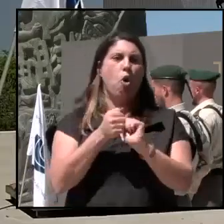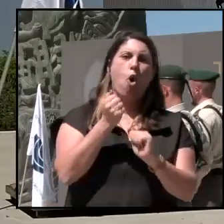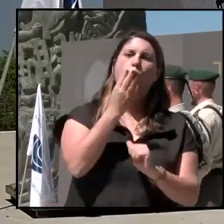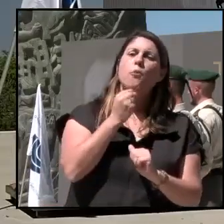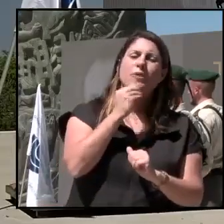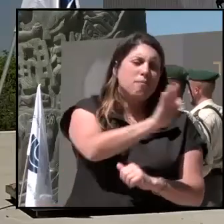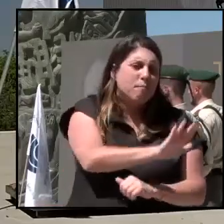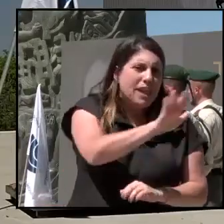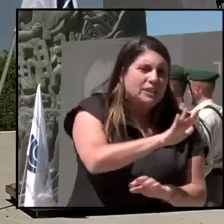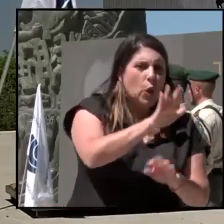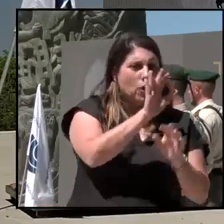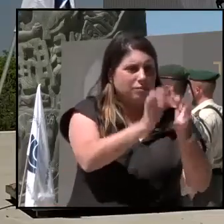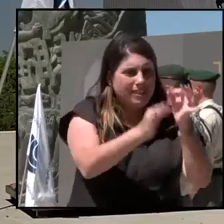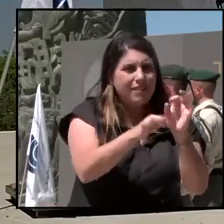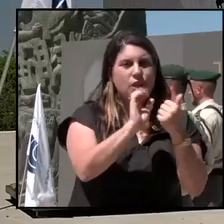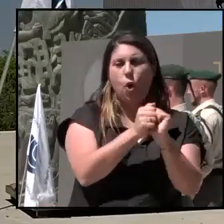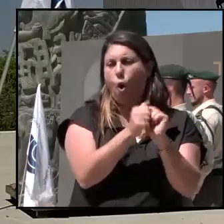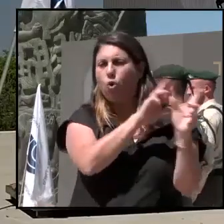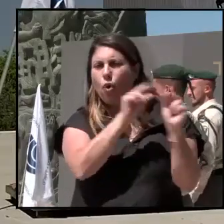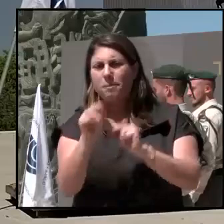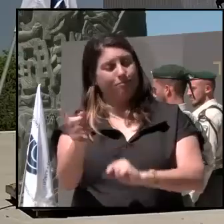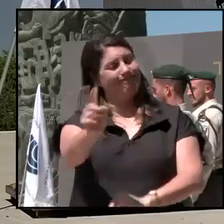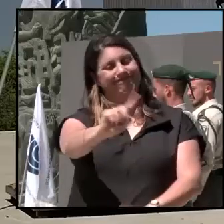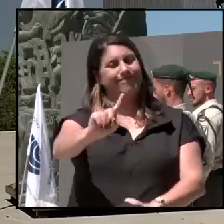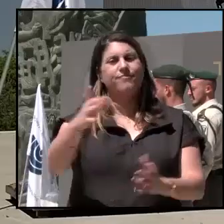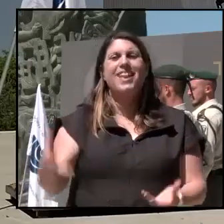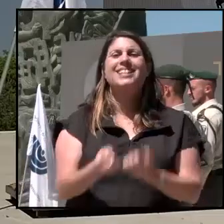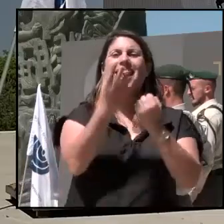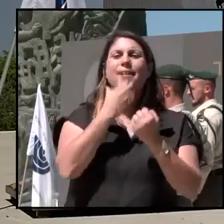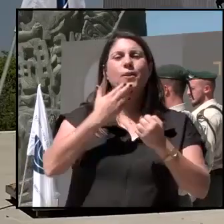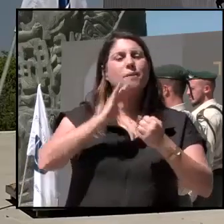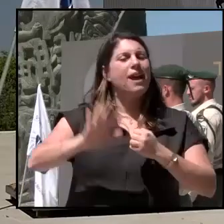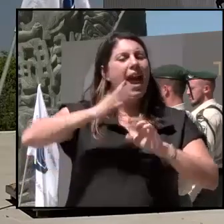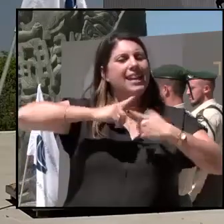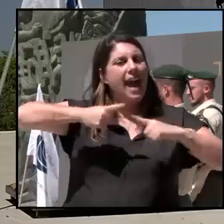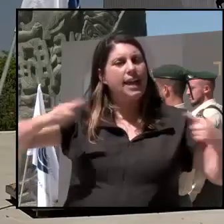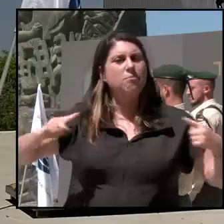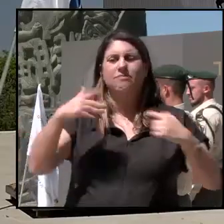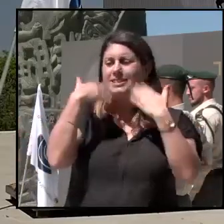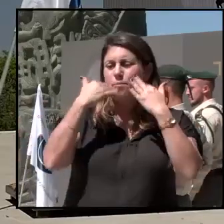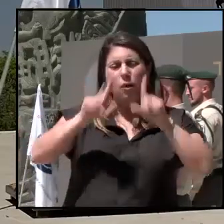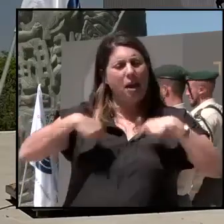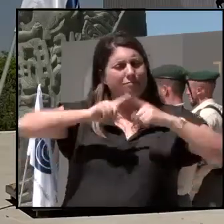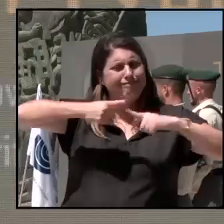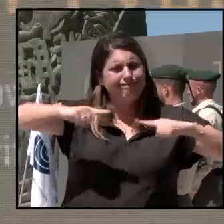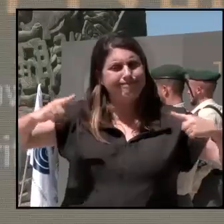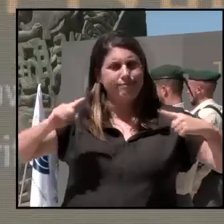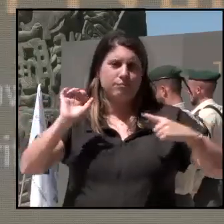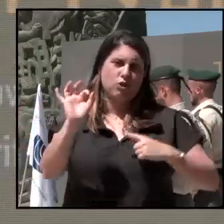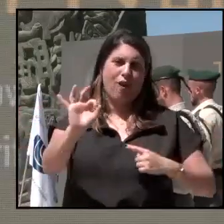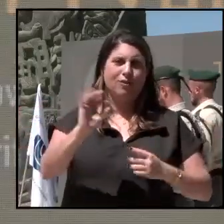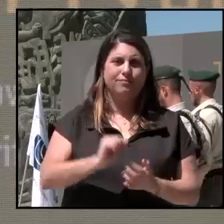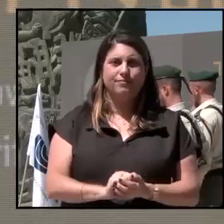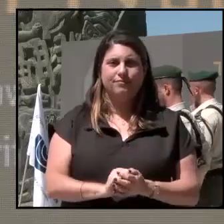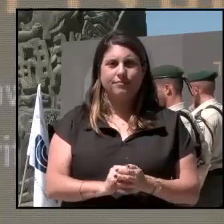הוא בא ומרקע דומה לשלו. אלא הוא הציל יהודים מרקעים שונים ועם סיפורי חיים שונים לחלוטין משלו.